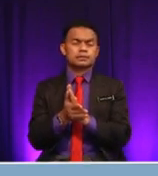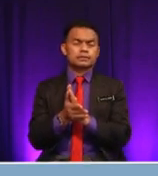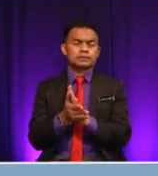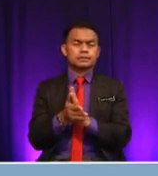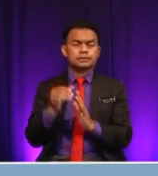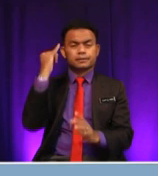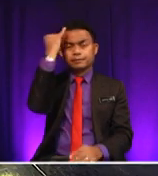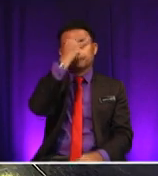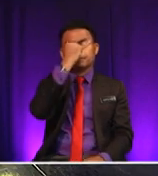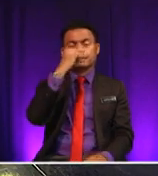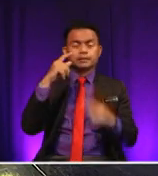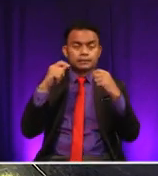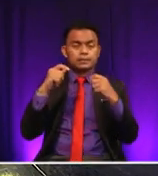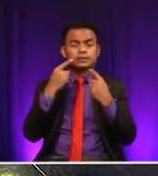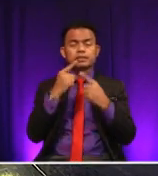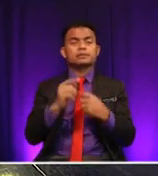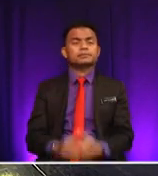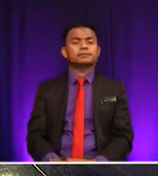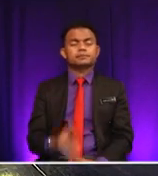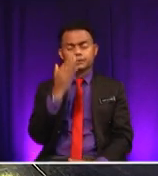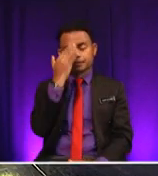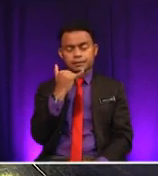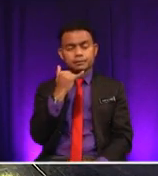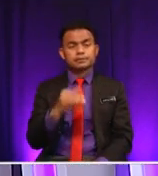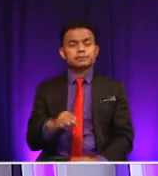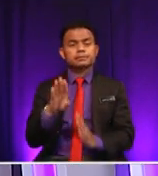mengapakah kita perlu bersikap rajin Kenapa